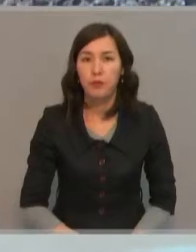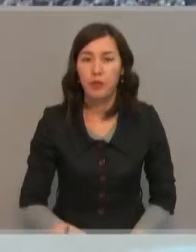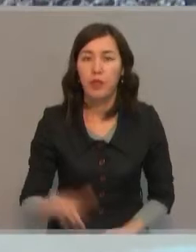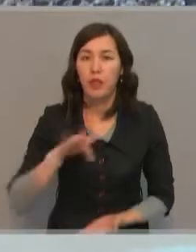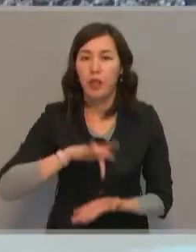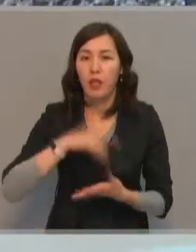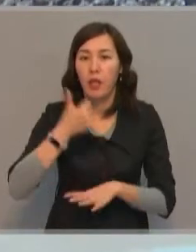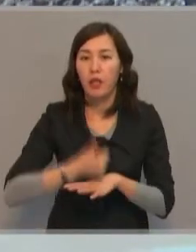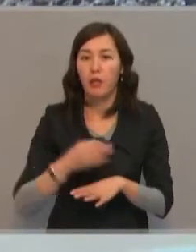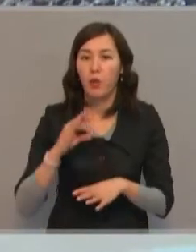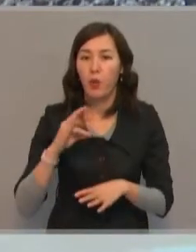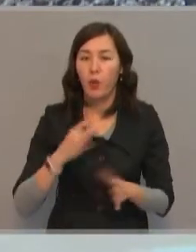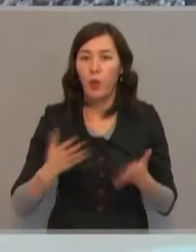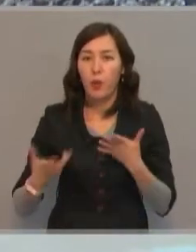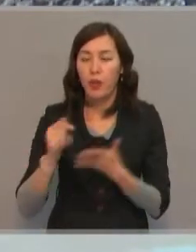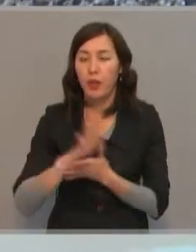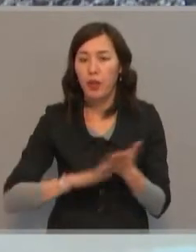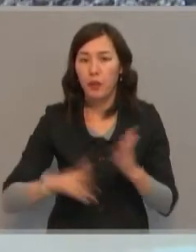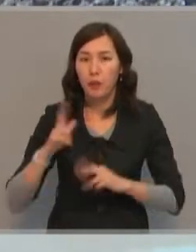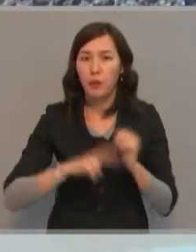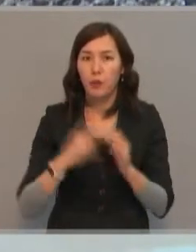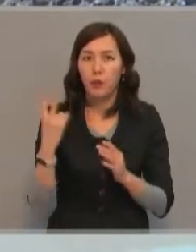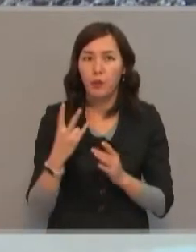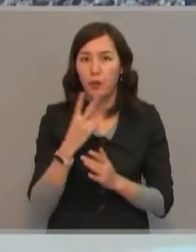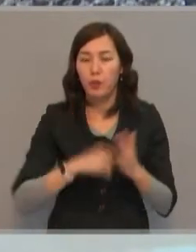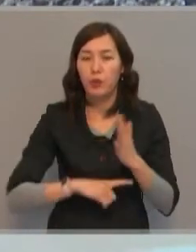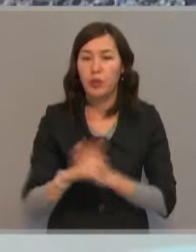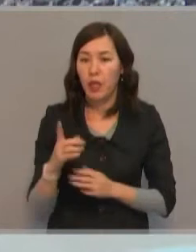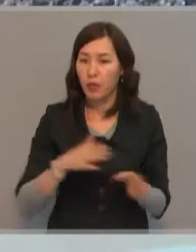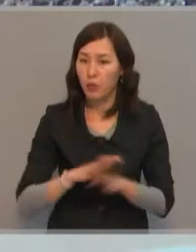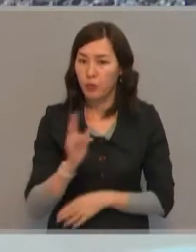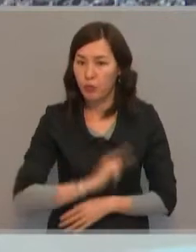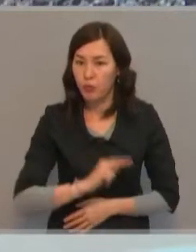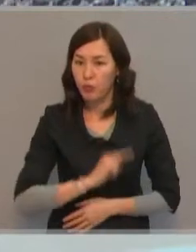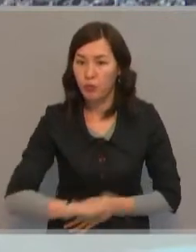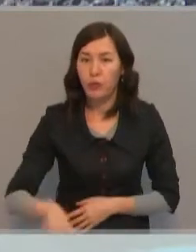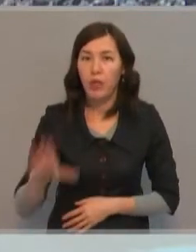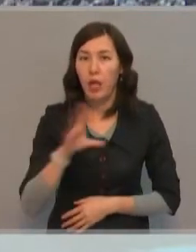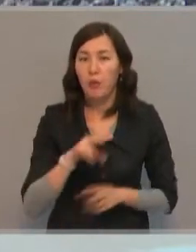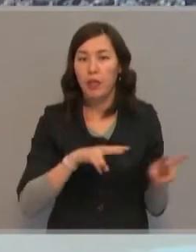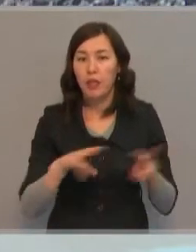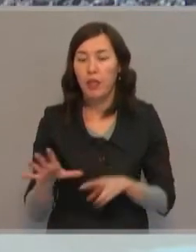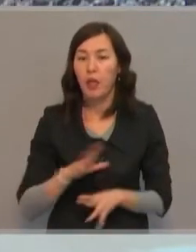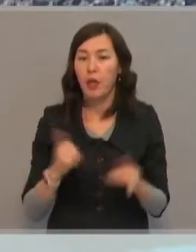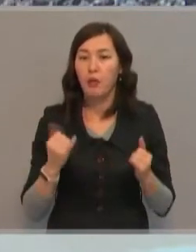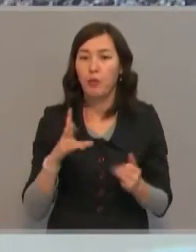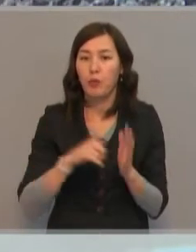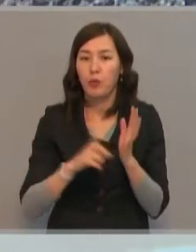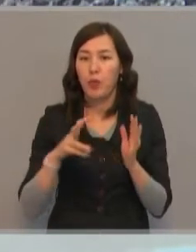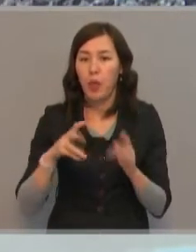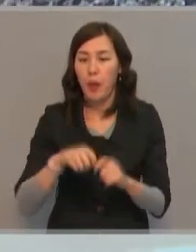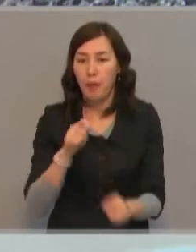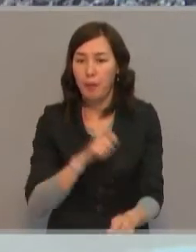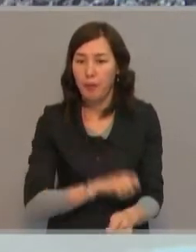Сондай қалайқымы Қонаев таңғылының жалғасы құрлысының үшінші кезең бойынша атқарылып жатқан жұмыстарды пысықтады. Бүгінгі таңда 700 метр